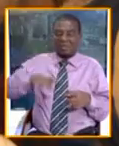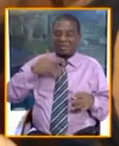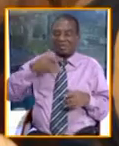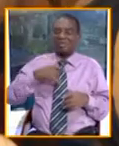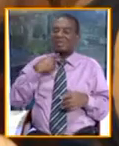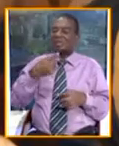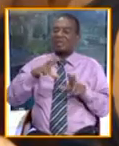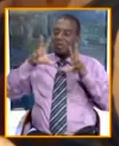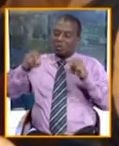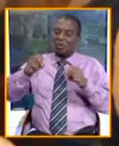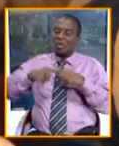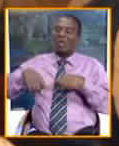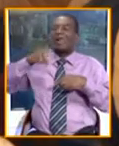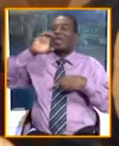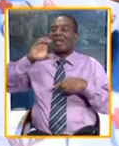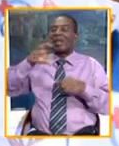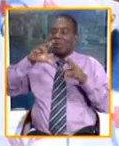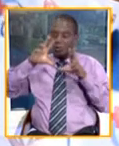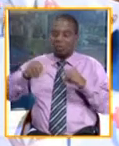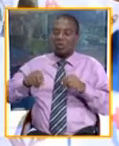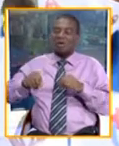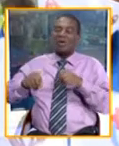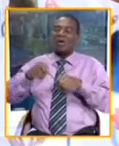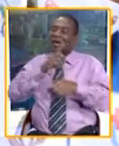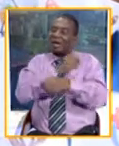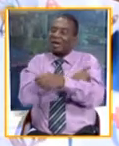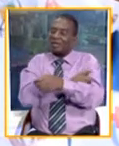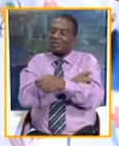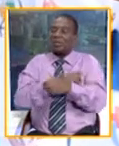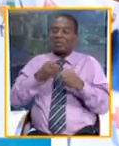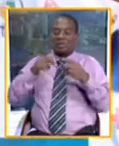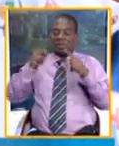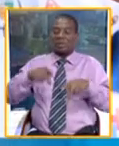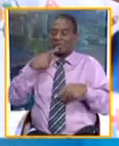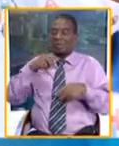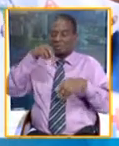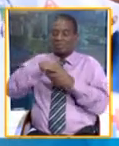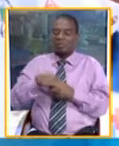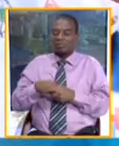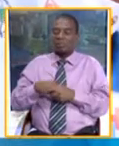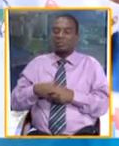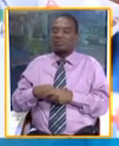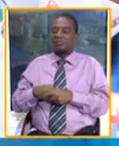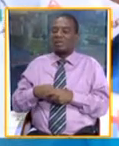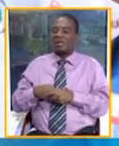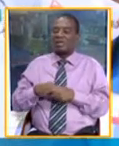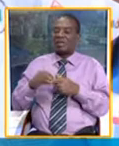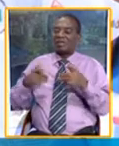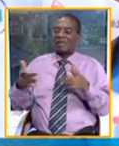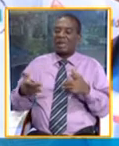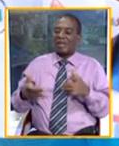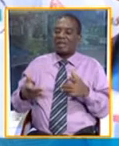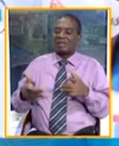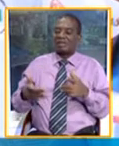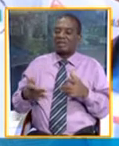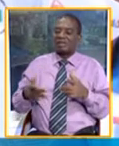drogue. Je guéris plusieurs personnes qui sont dans la drogue, dans la cigarette. Dès que vous arrivez, puis je vous donne le médicament. Ce